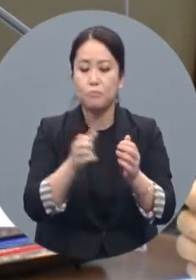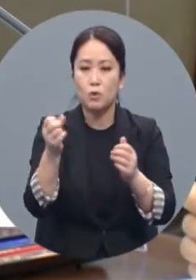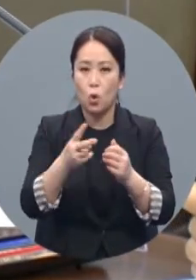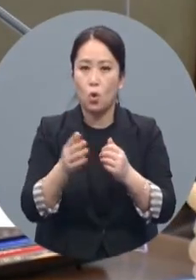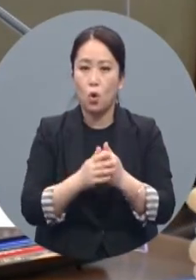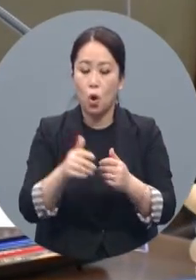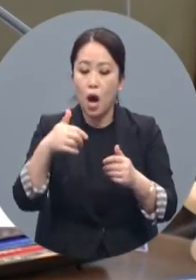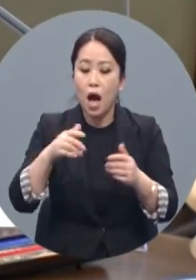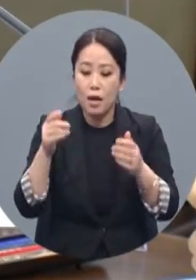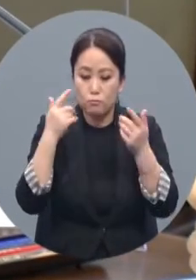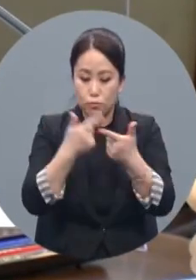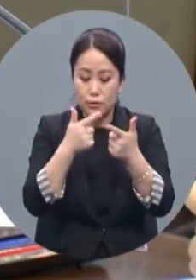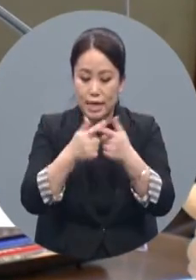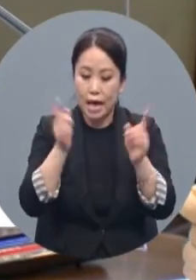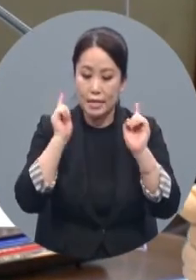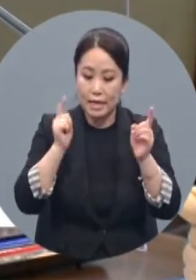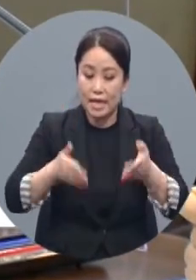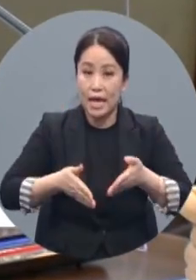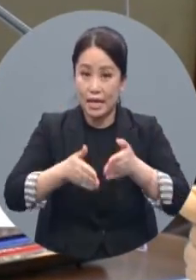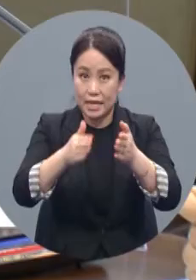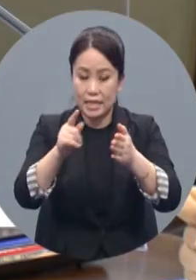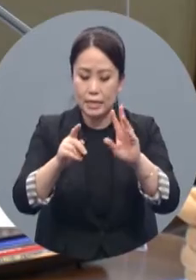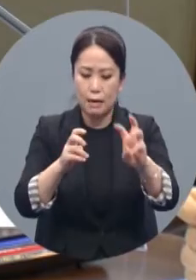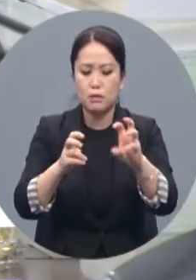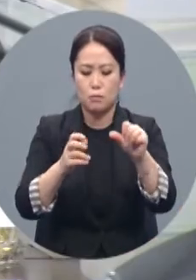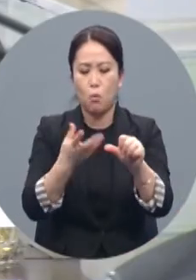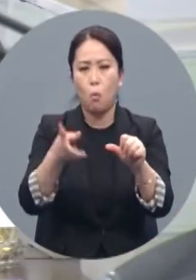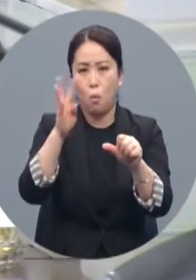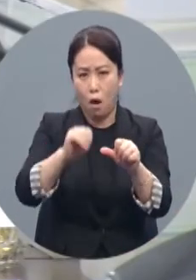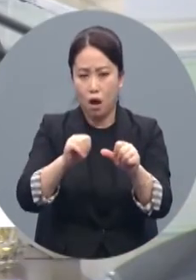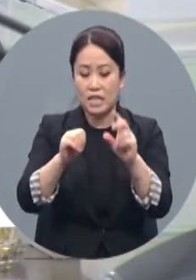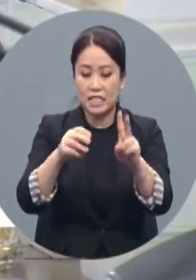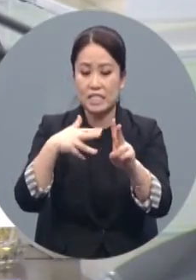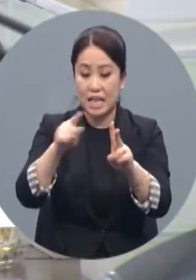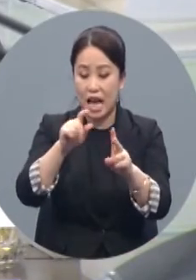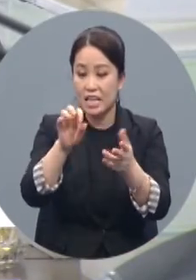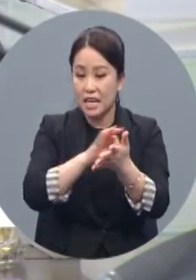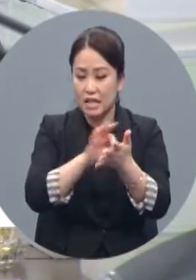예산 35억 원은 2차 추경에서는 빠지게 됐습니다.